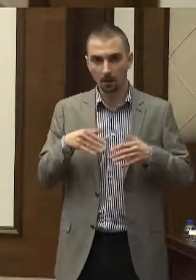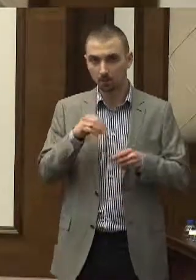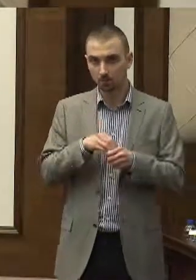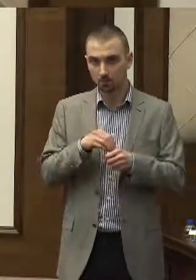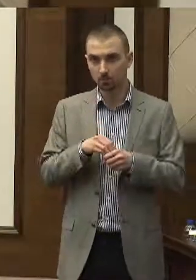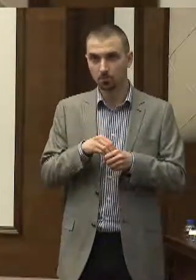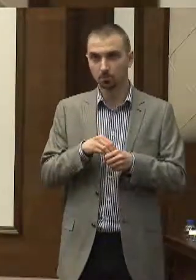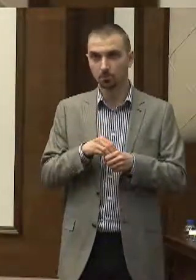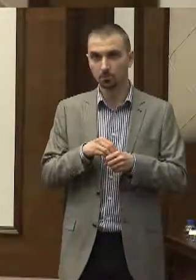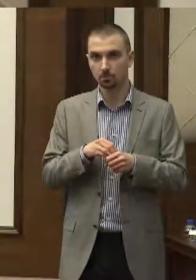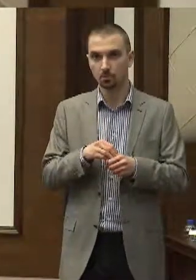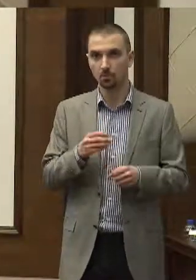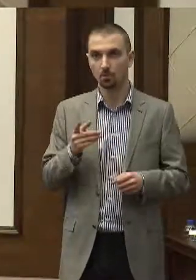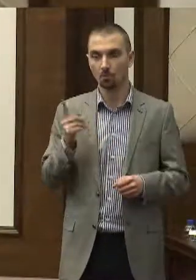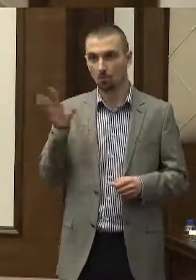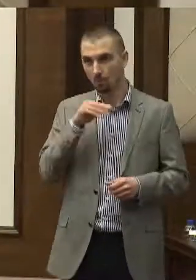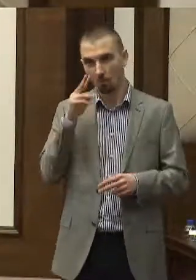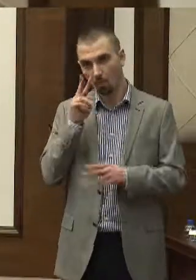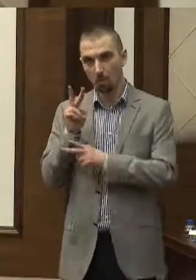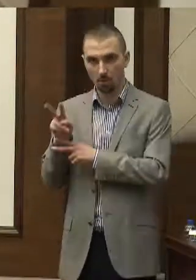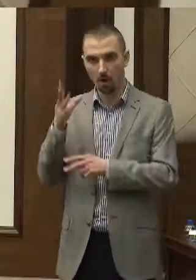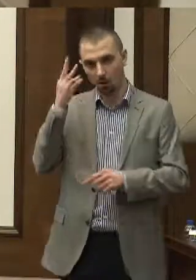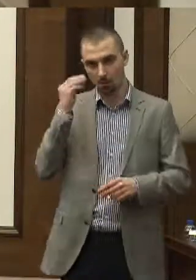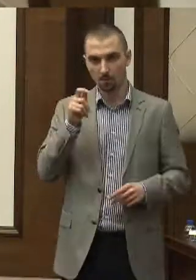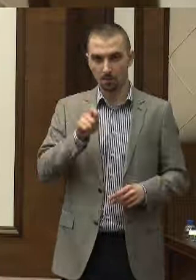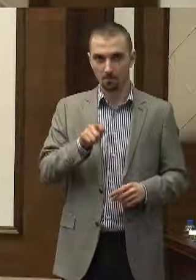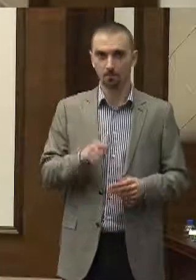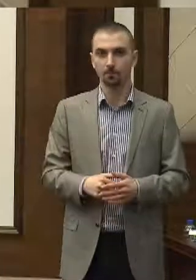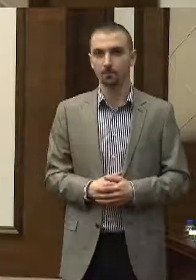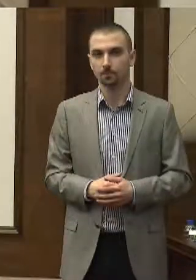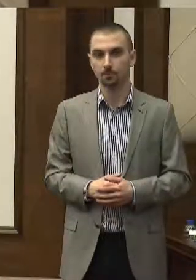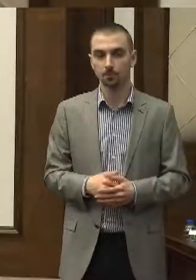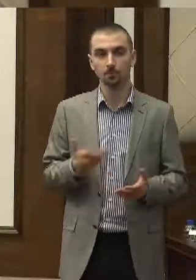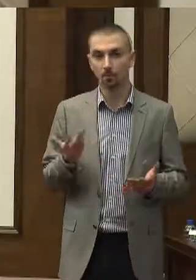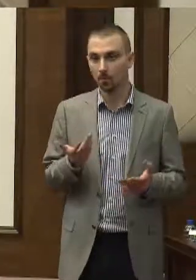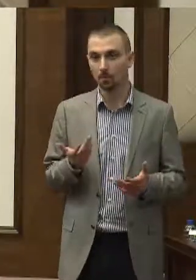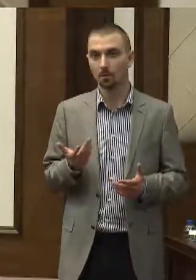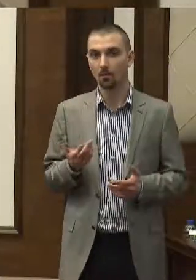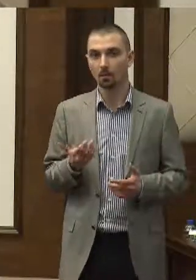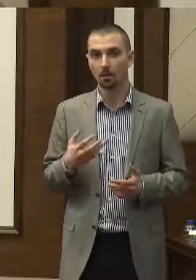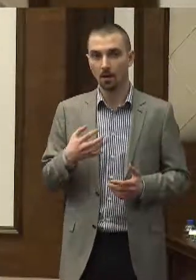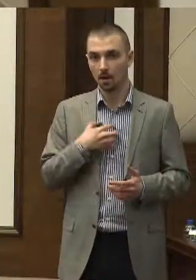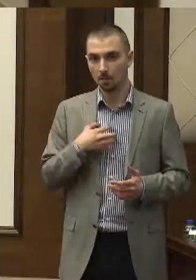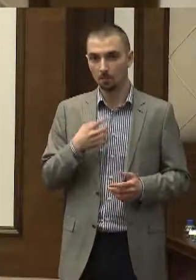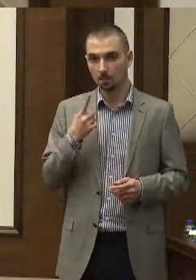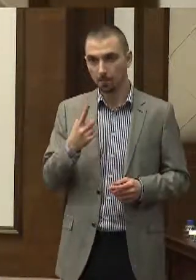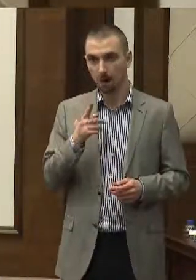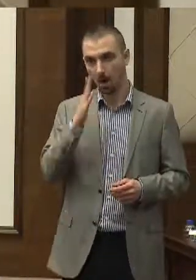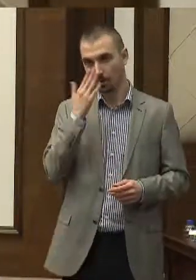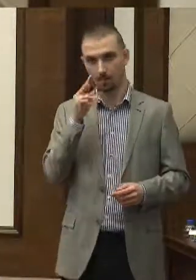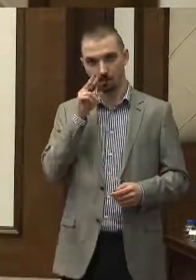bir ayıptan öteye bir gerçek olduğunu gözlerimizin önüne sermektedir. Ve dolayısıyla bugün kendimize bir ayna